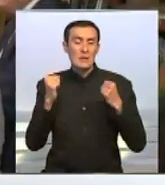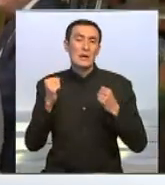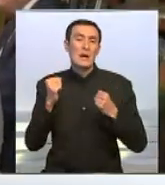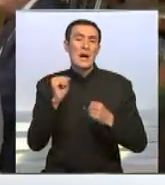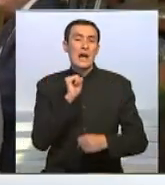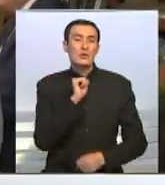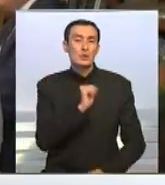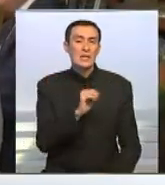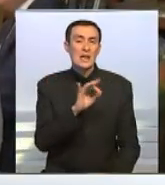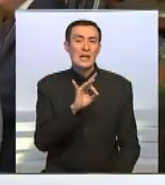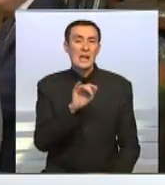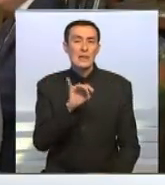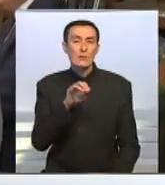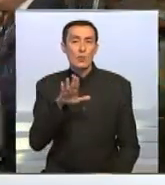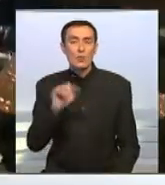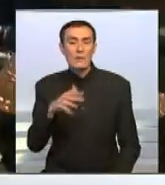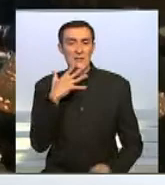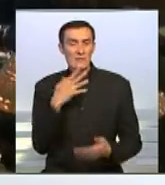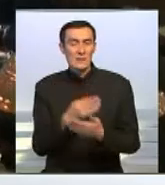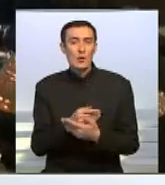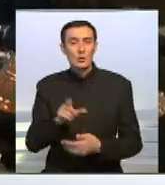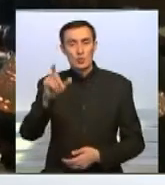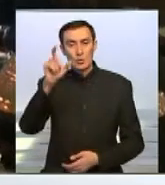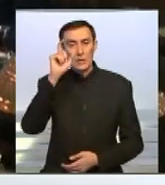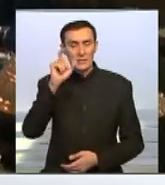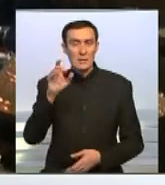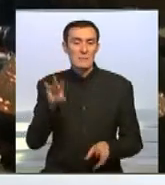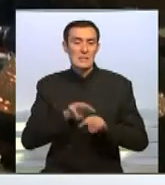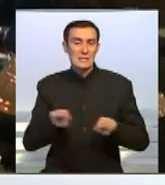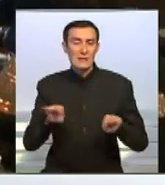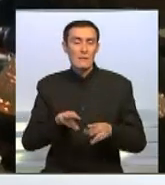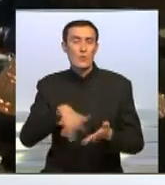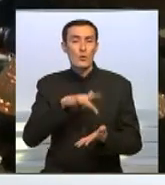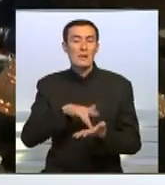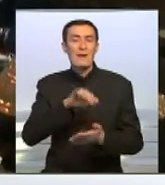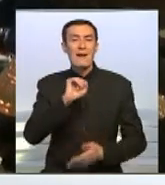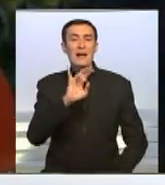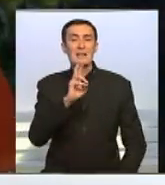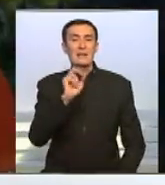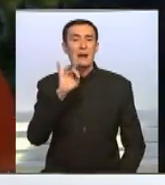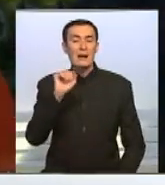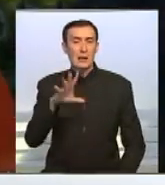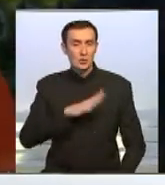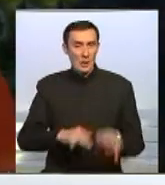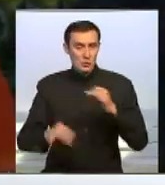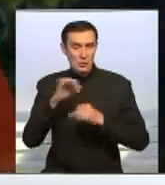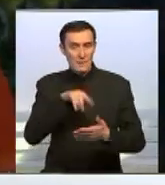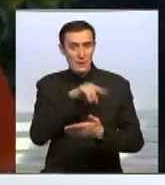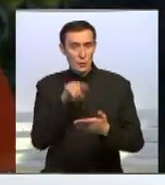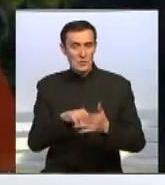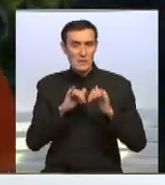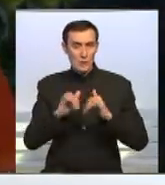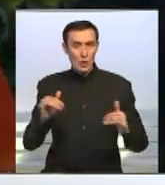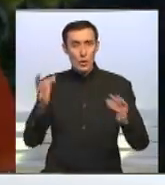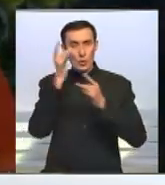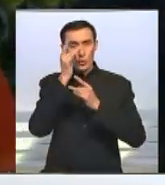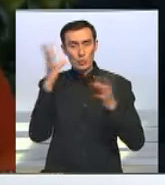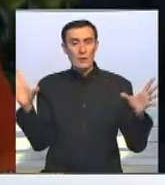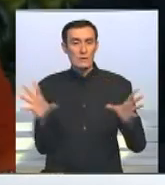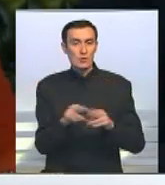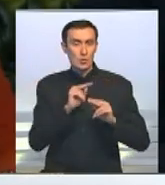Ахтоты Раимкулова на встречу со своим турецким коллегой в Анкаре. Стороны также обсудили вопросы развития